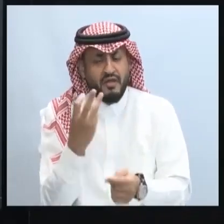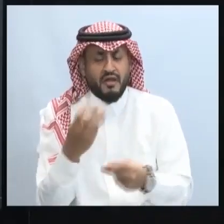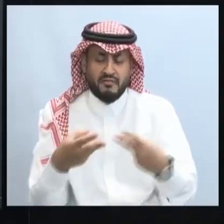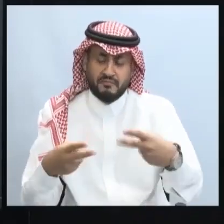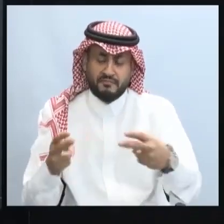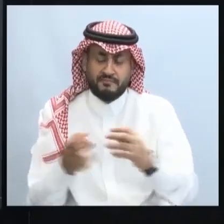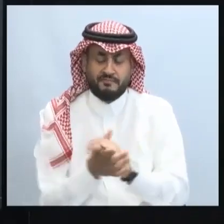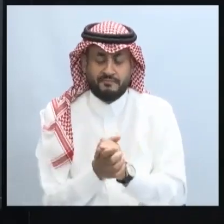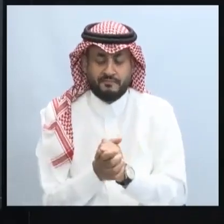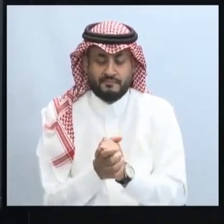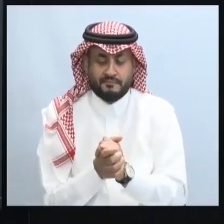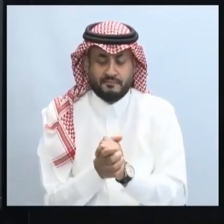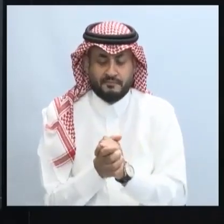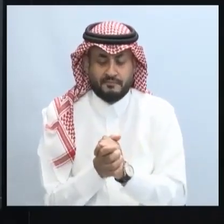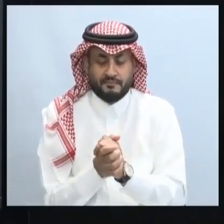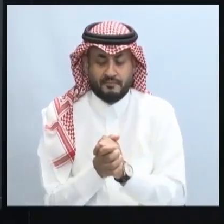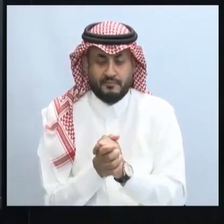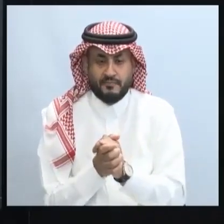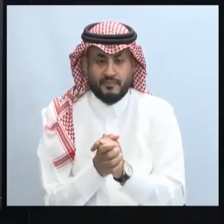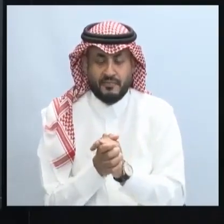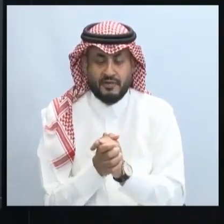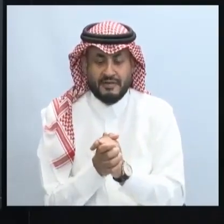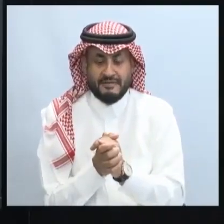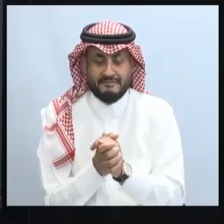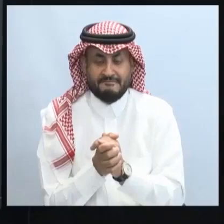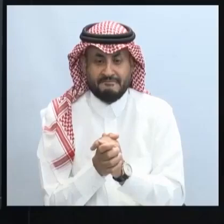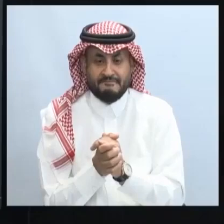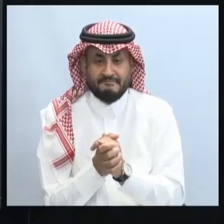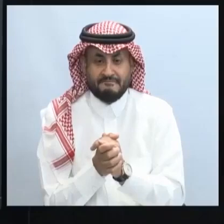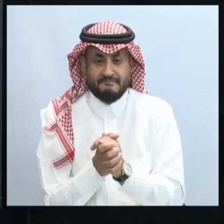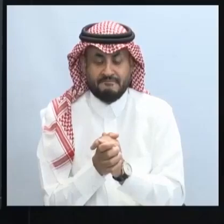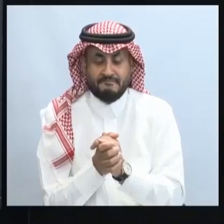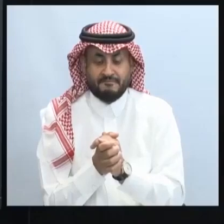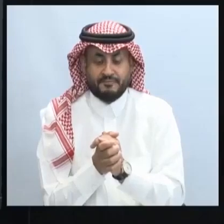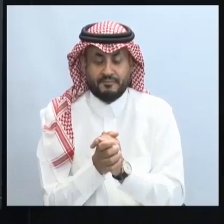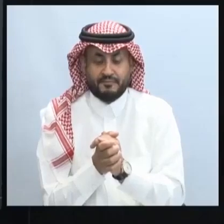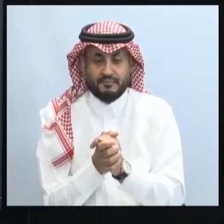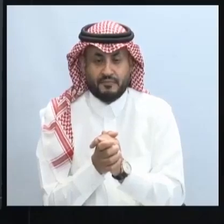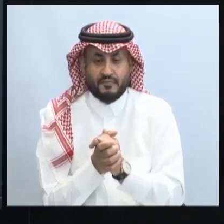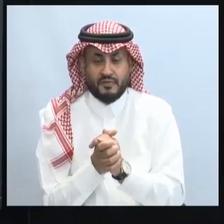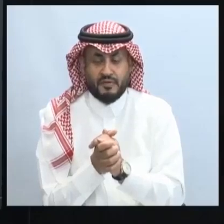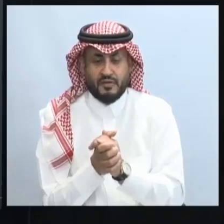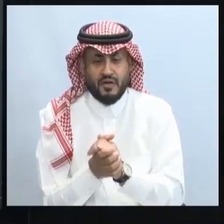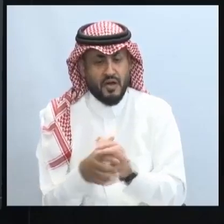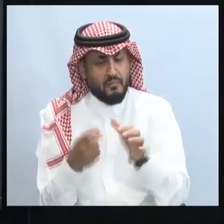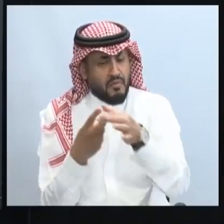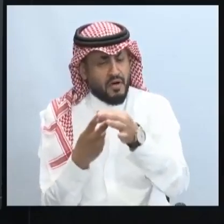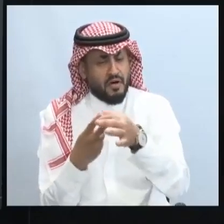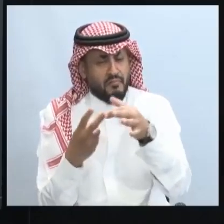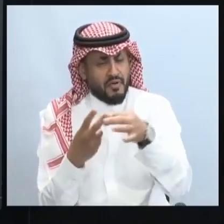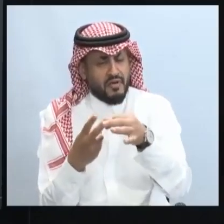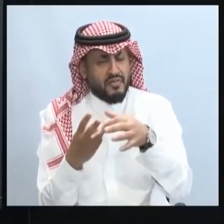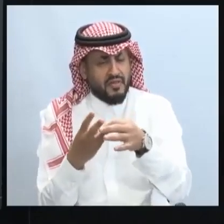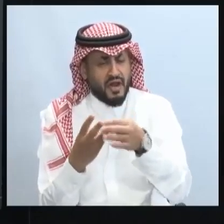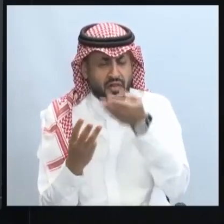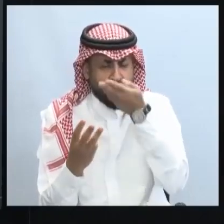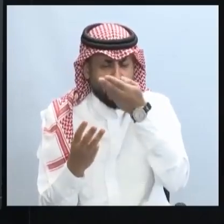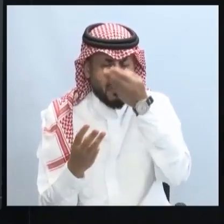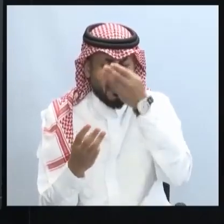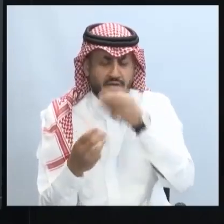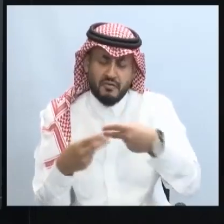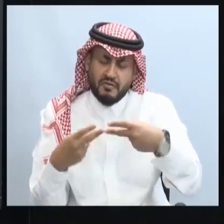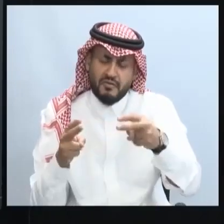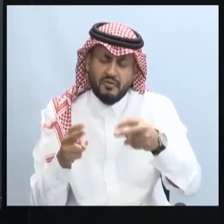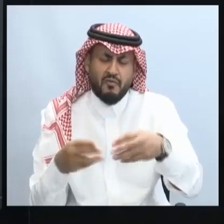يغسل ثلاثا ثلاثا واحيانا لا يقتصر على مره واحيانا على مرتين فالامر واسع